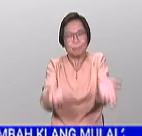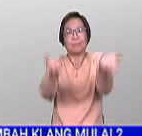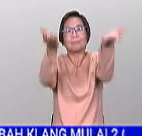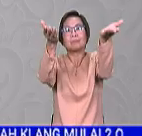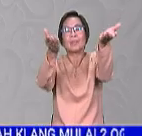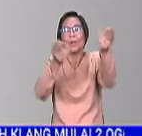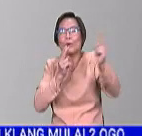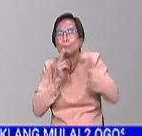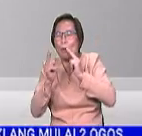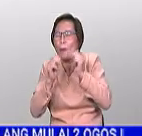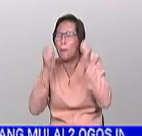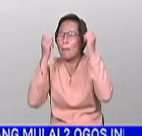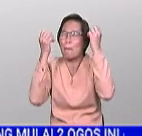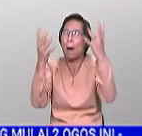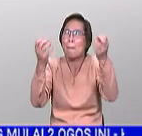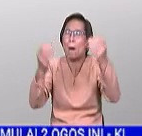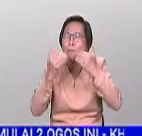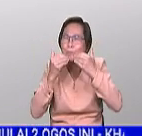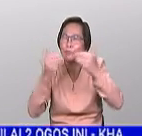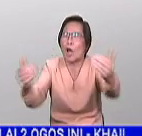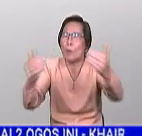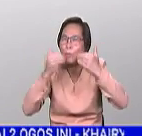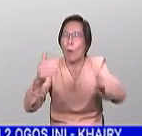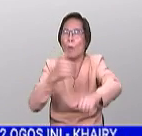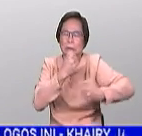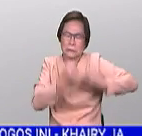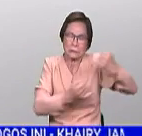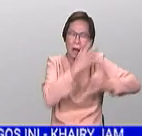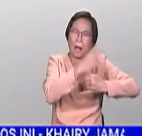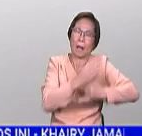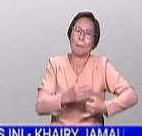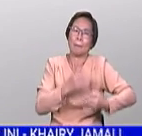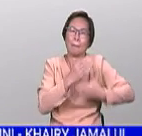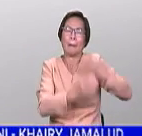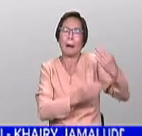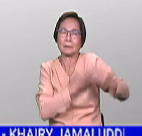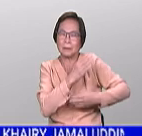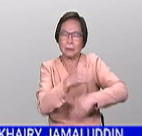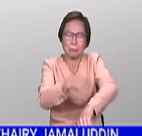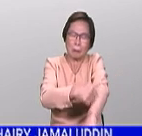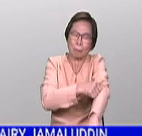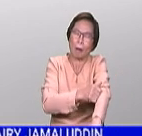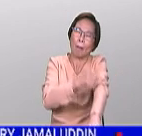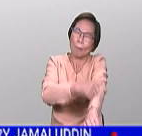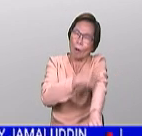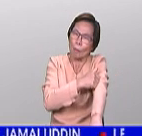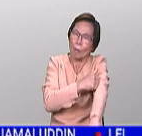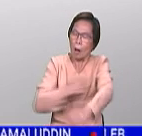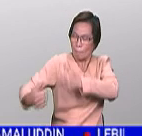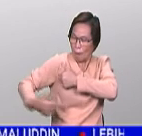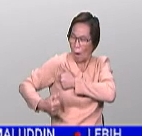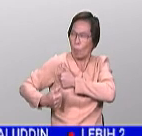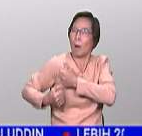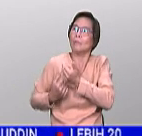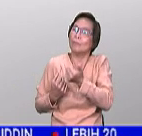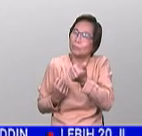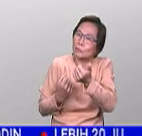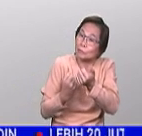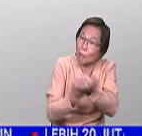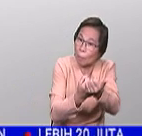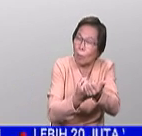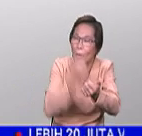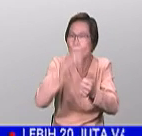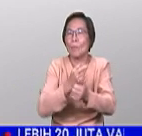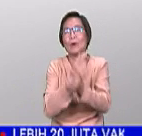dan merekam kan setinggi-tinggi penghargaan atas jasa kita Bakti dan pengorbanan yang dicurahkan pahlawan dalam melindungi